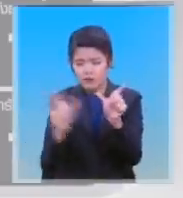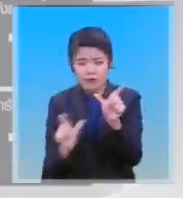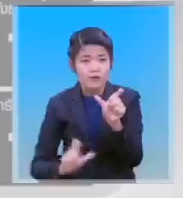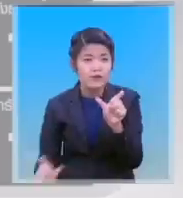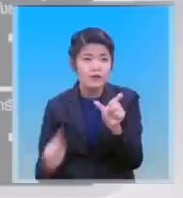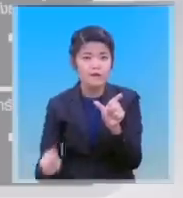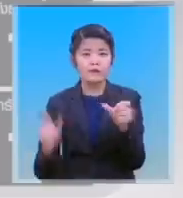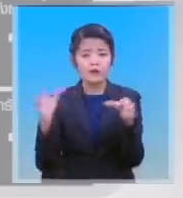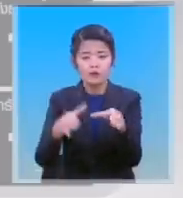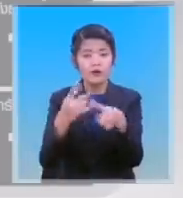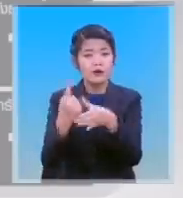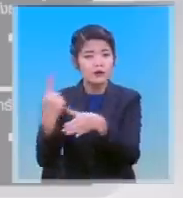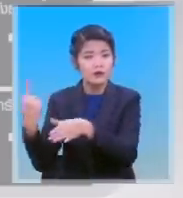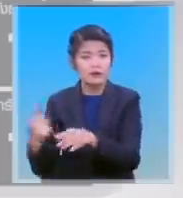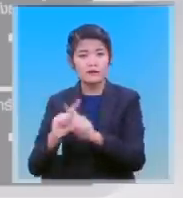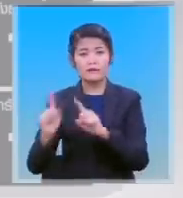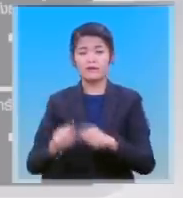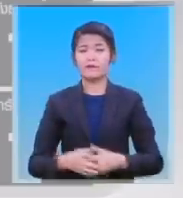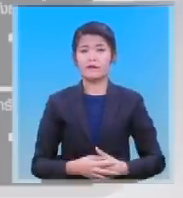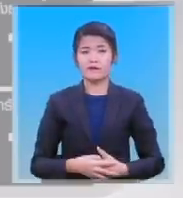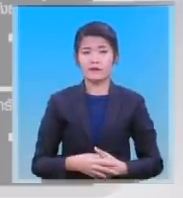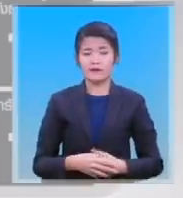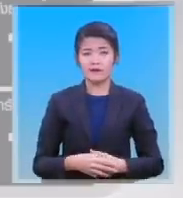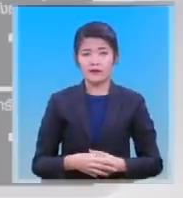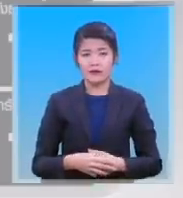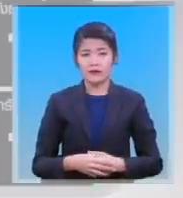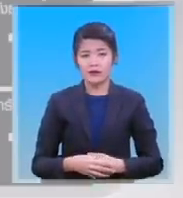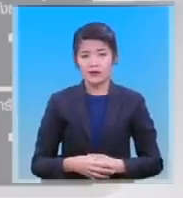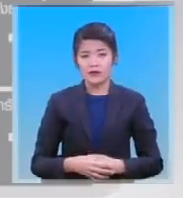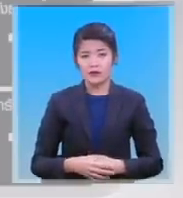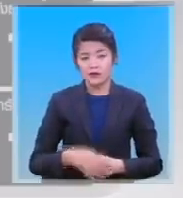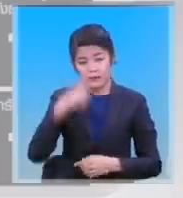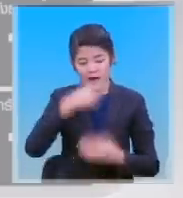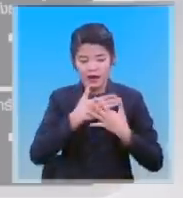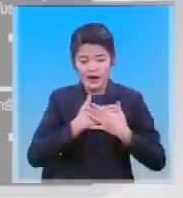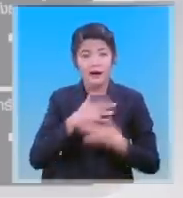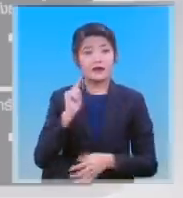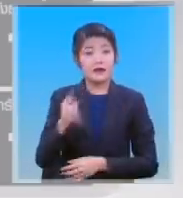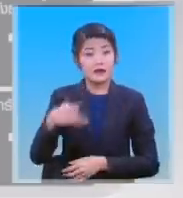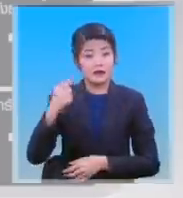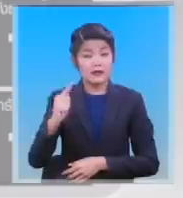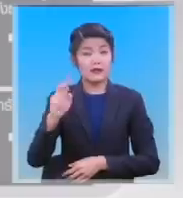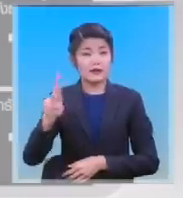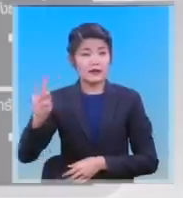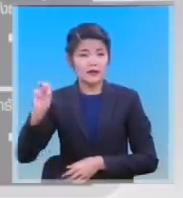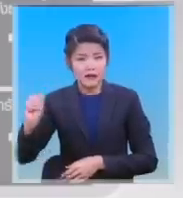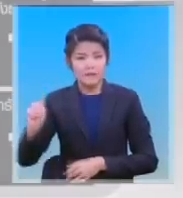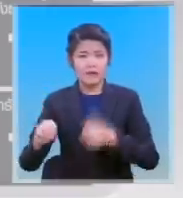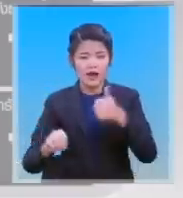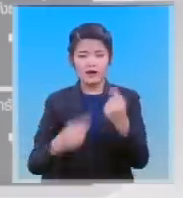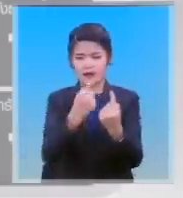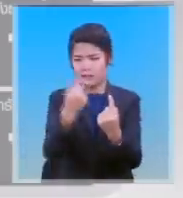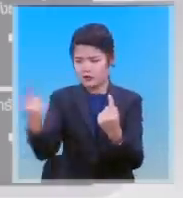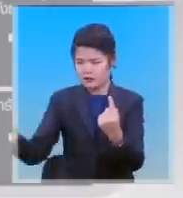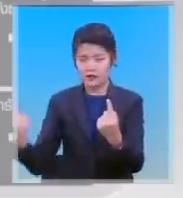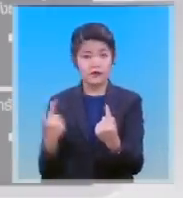ยประชาธิปไตยใหม่พลังธรรมใหม่นะแล้วก็ไทยรักธรรมเนี่ยอีก11พรรคเนี้ยมีได้ไปอย่างละ1 ค่ะ